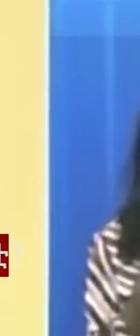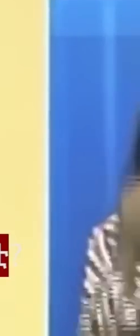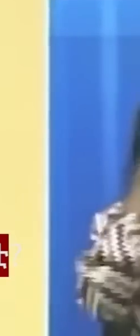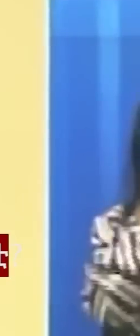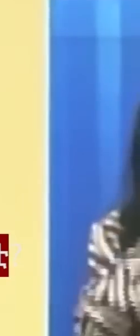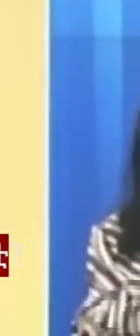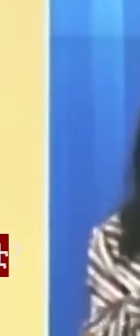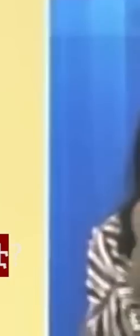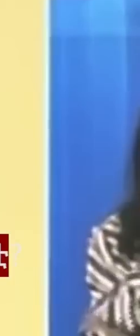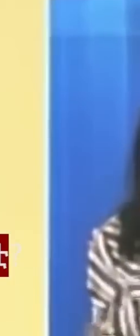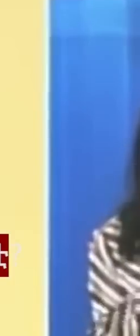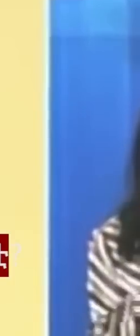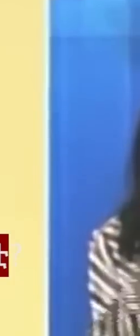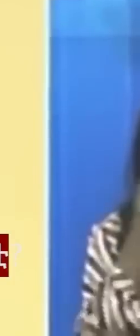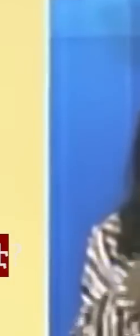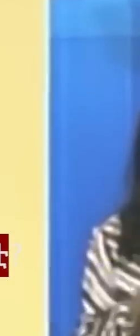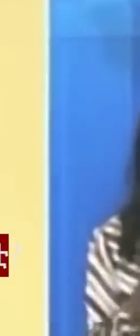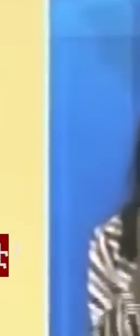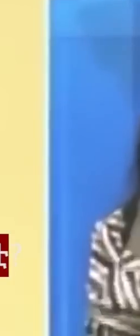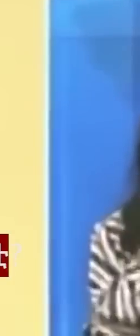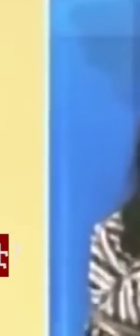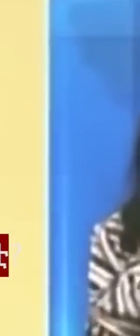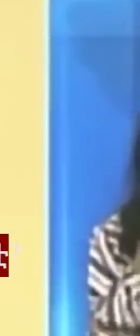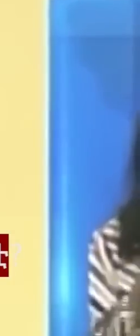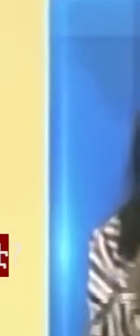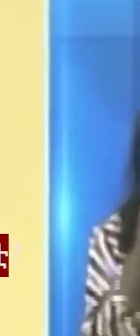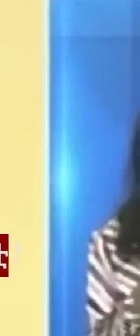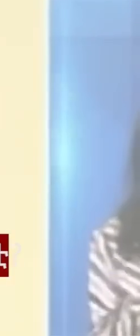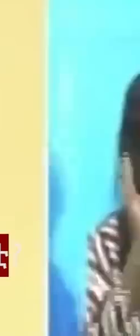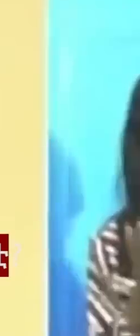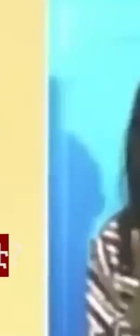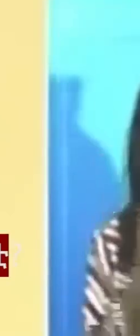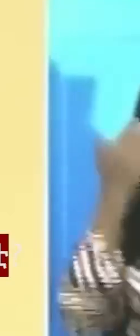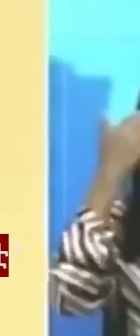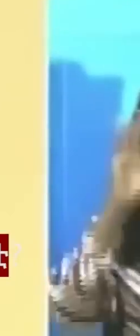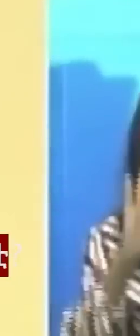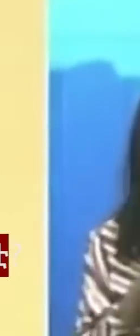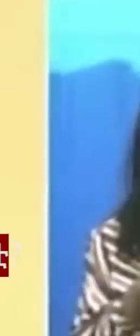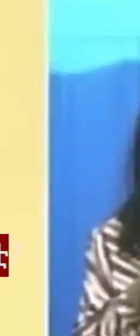ኢትዮጵያ ውስጥ ምን እየሰራ እንደመጣ የማይገነዘብ ያለም መንግስት አለ ብዬ አልገምትም